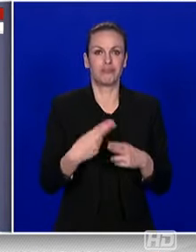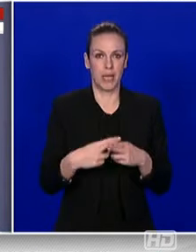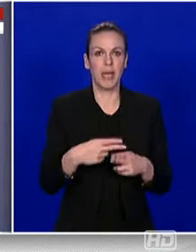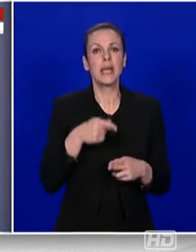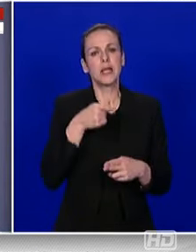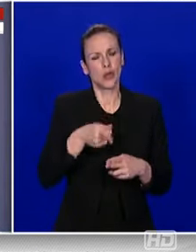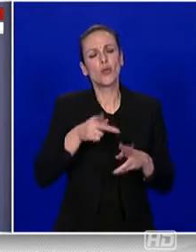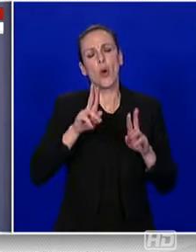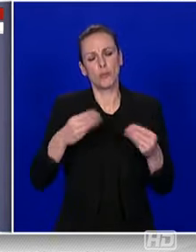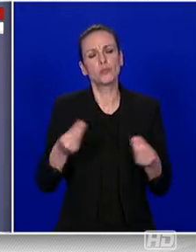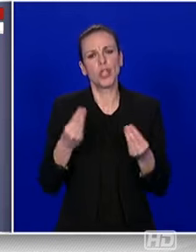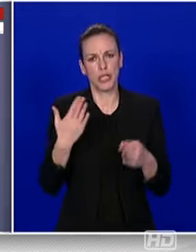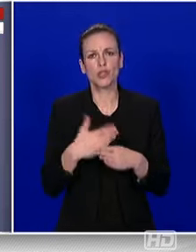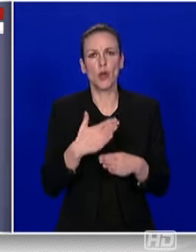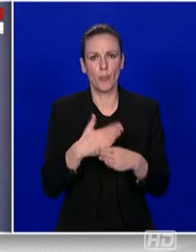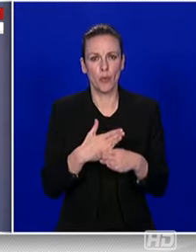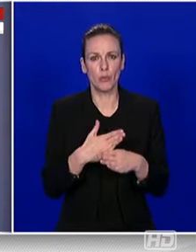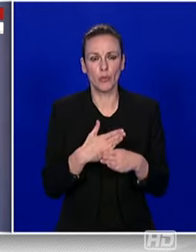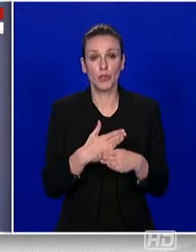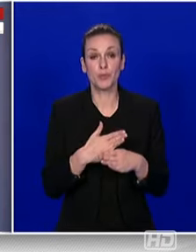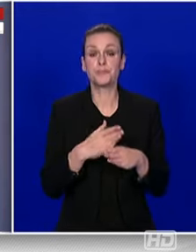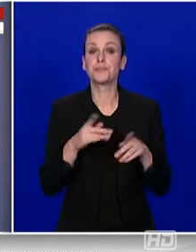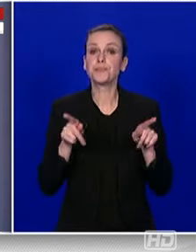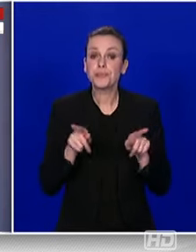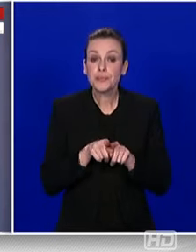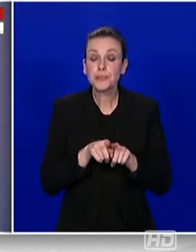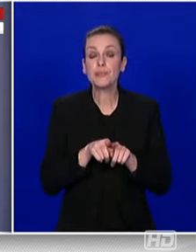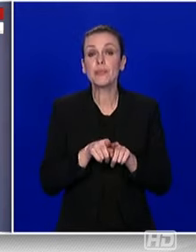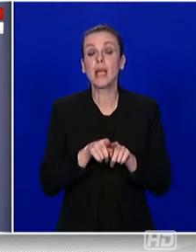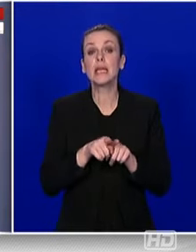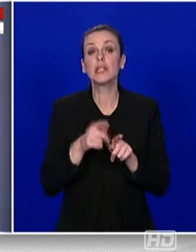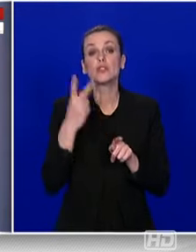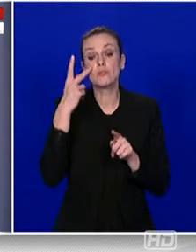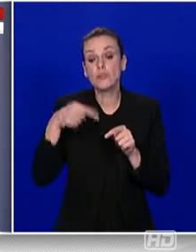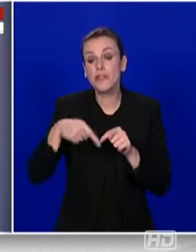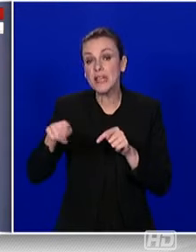može pomoći i vidjet ćemo kako je to